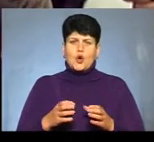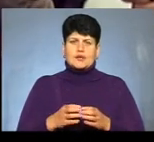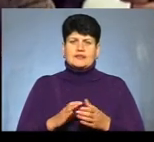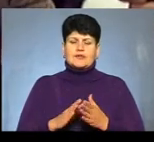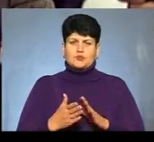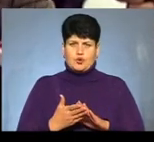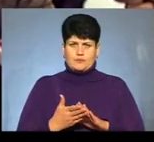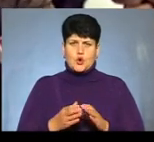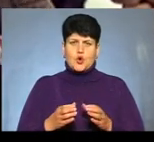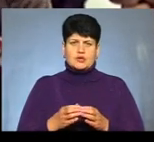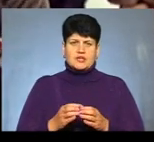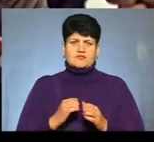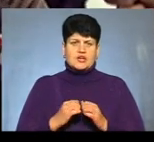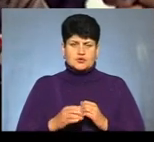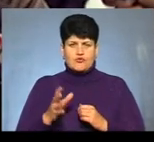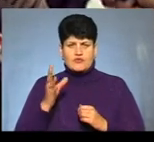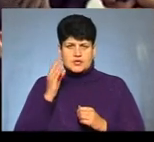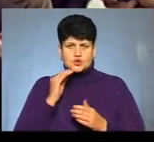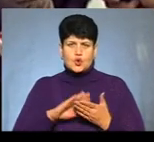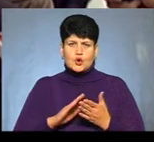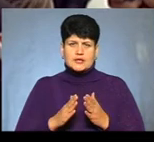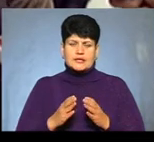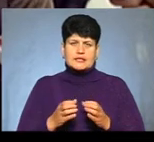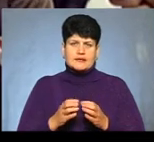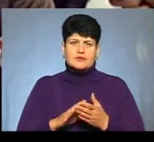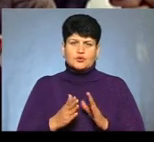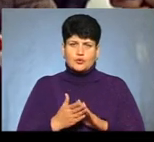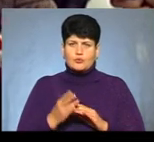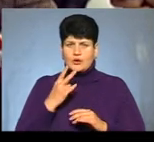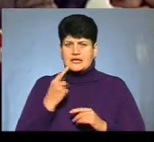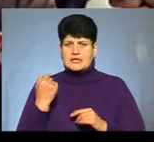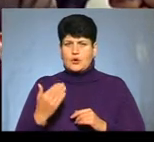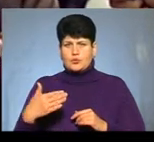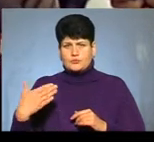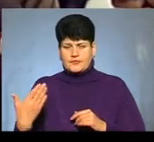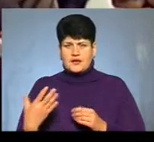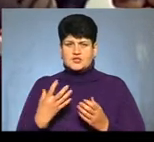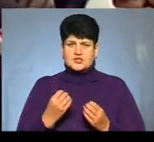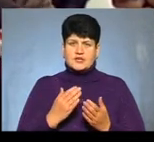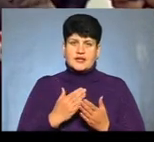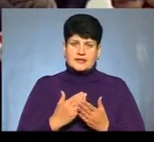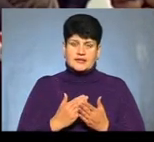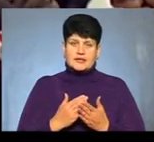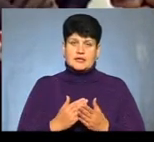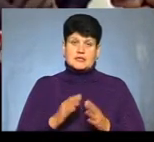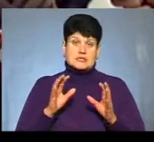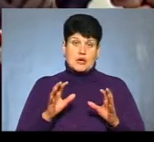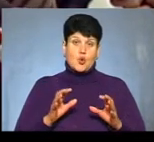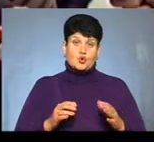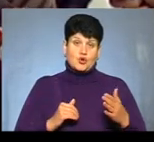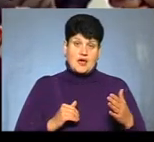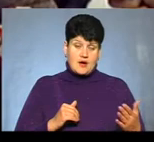в театрі. Тобто колектив часто вважає, що колективний договір має відображати тільки його позицію, але ще є